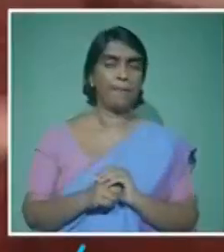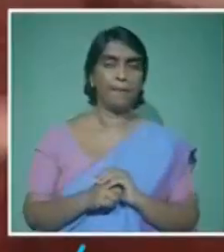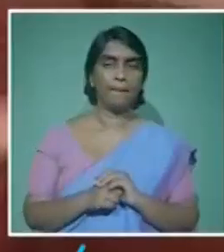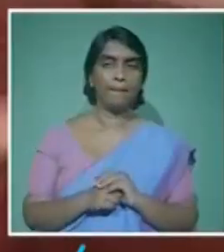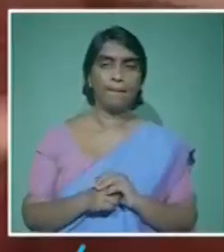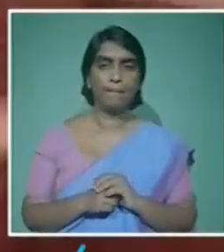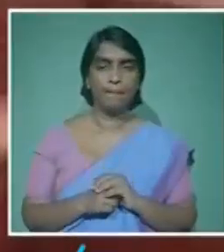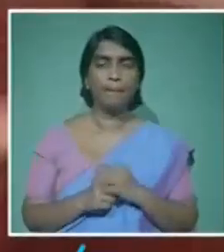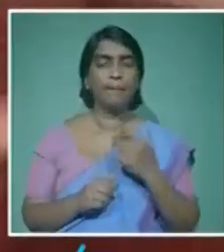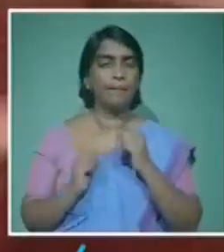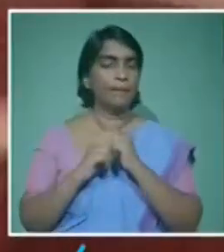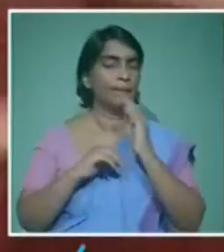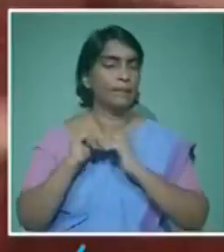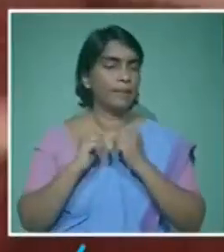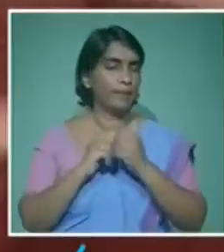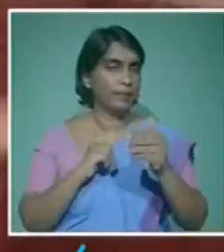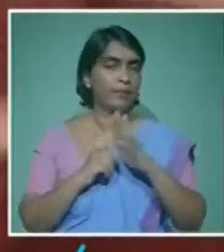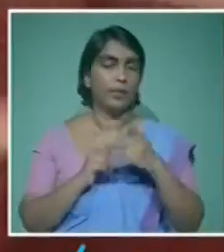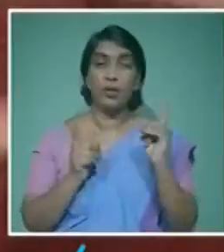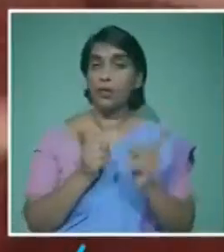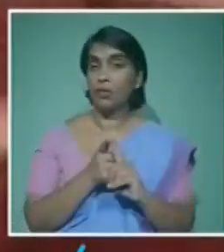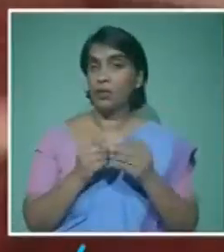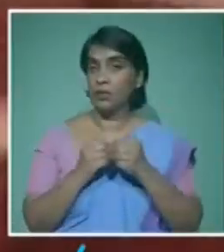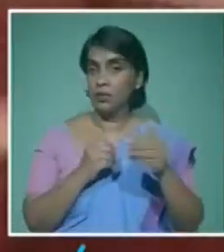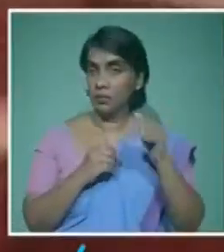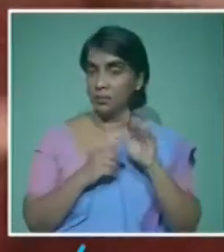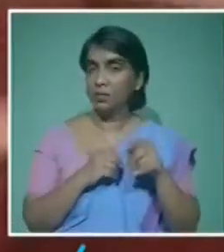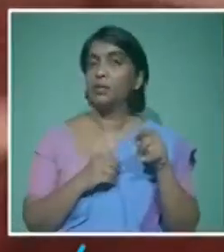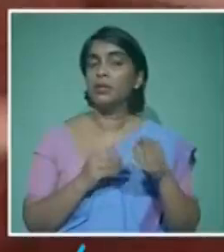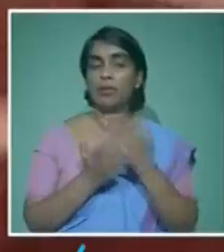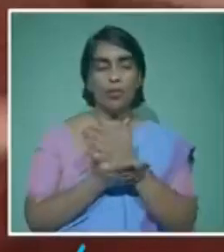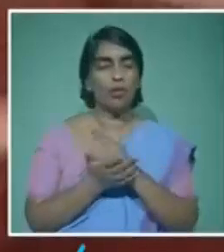காரணமாக அதை நாங்கள் ரெண்டாக பிரிக்க வேண்டி வந்துட்டது. ஆனால்